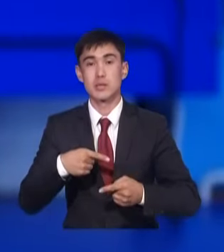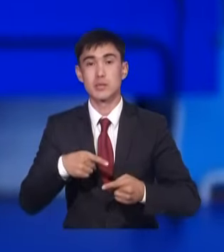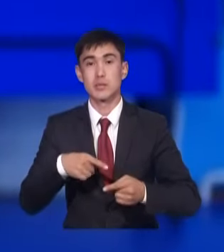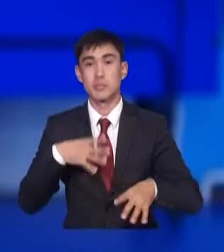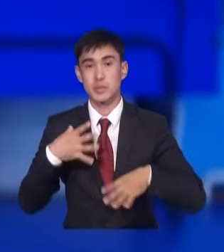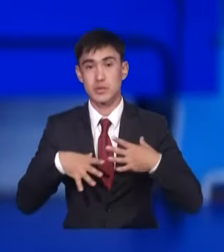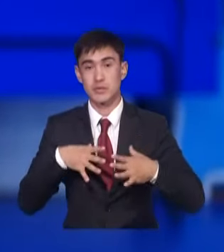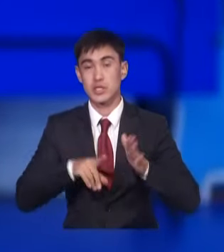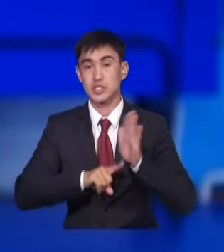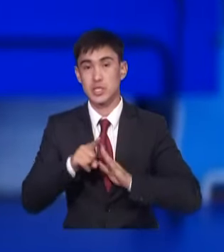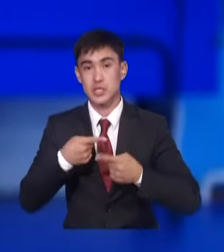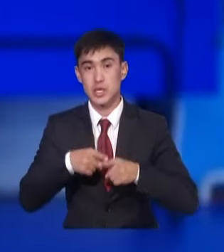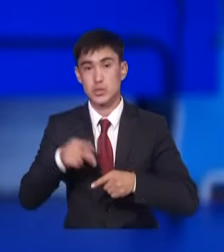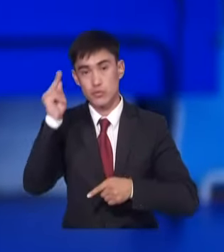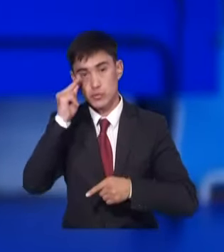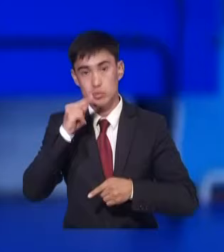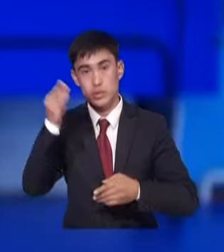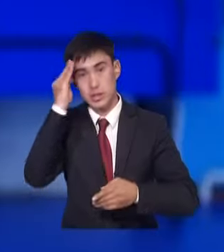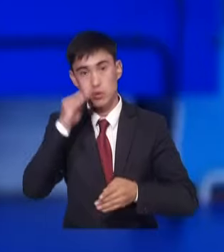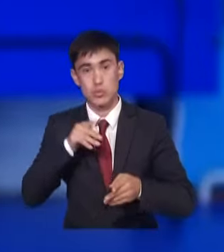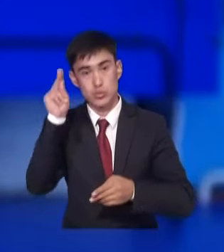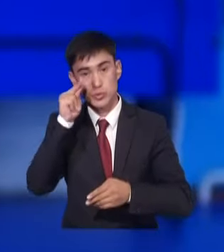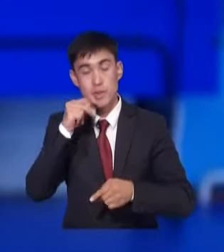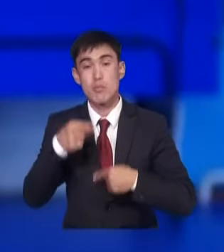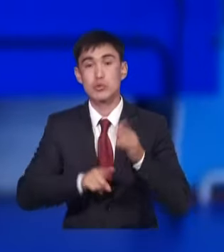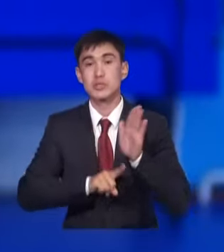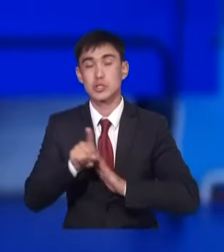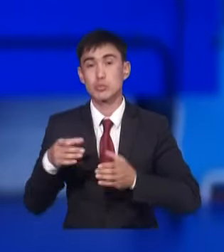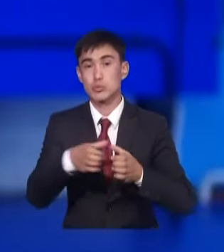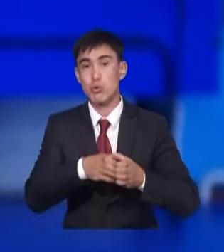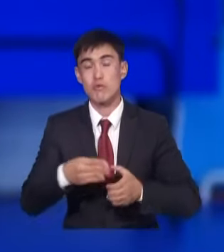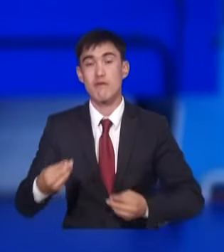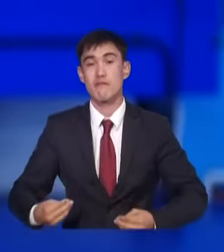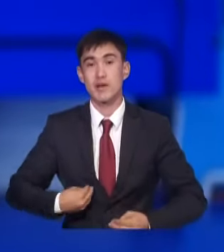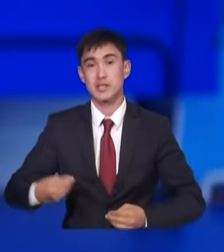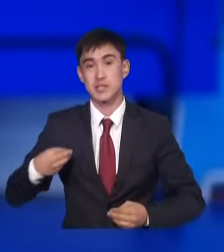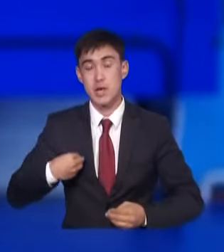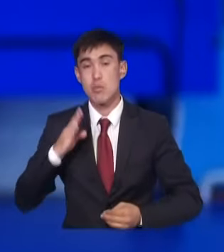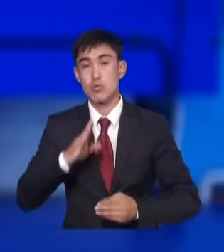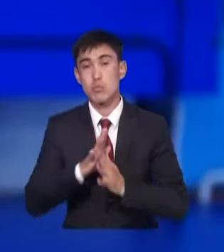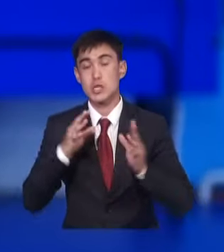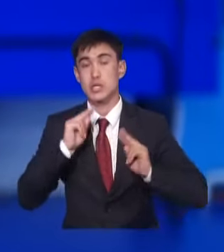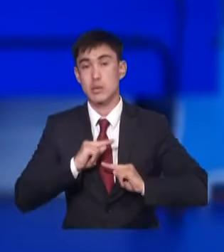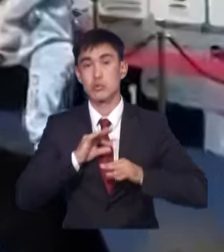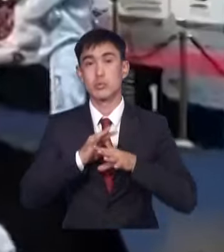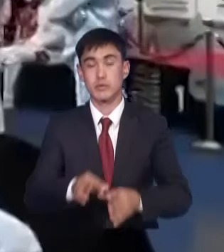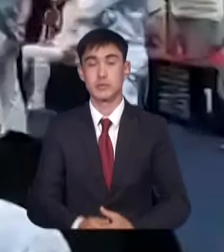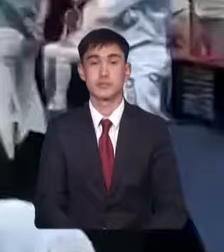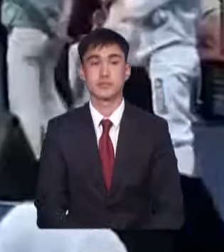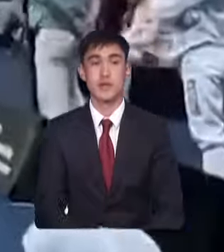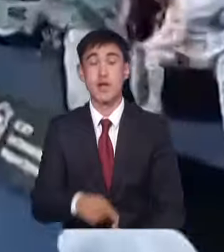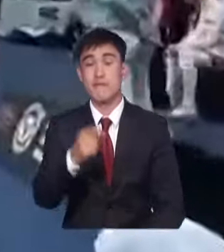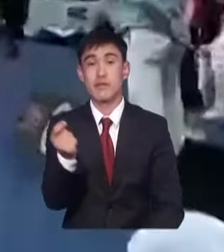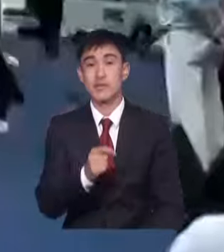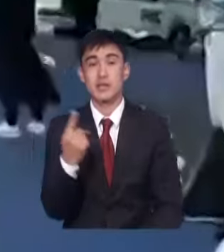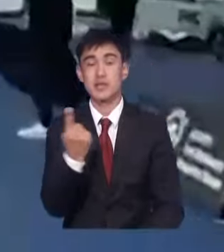тренировкам оттачиваем технику физику тактику после этого уже приступим к сборам во Франции предстоит большая работа фехтование